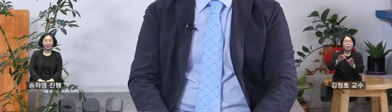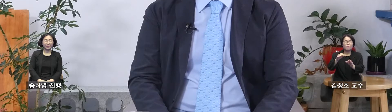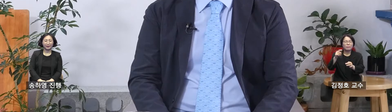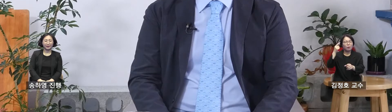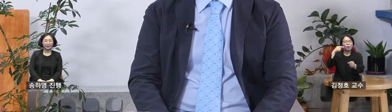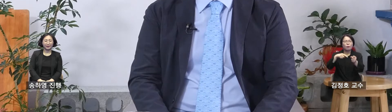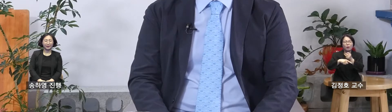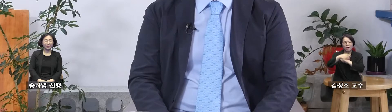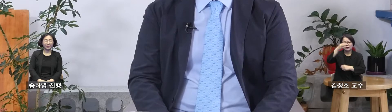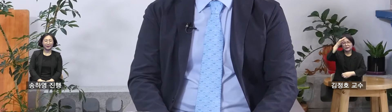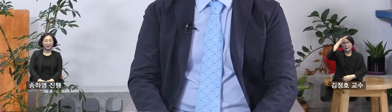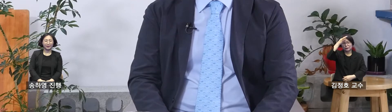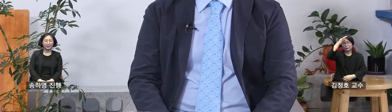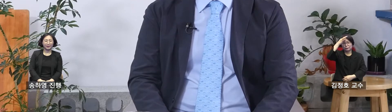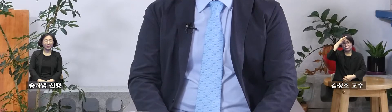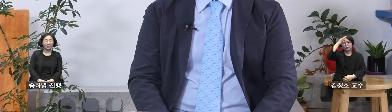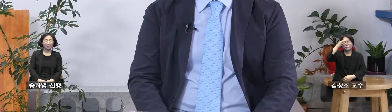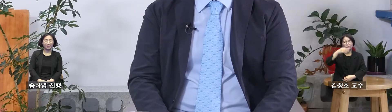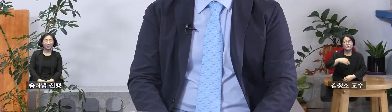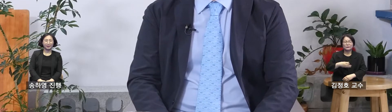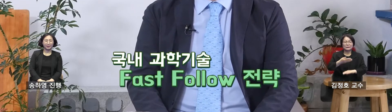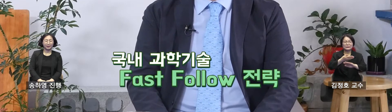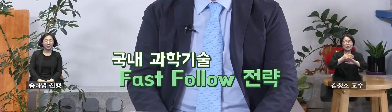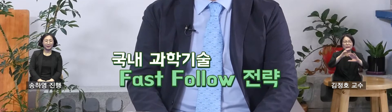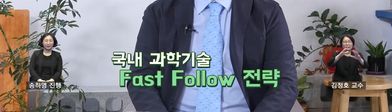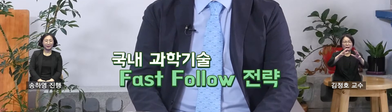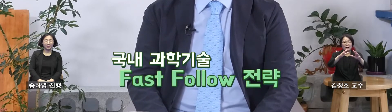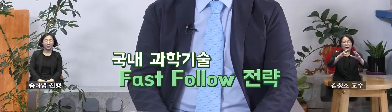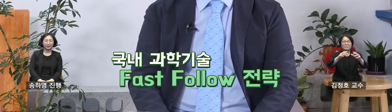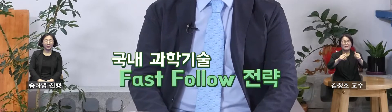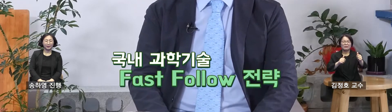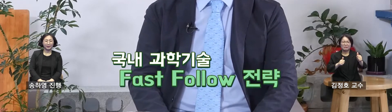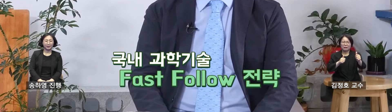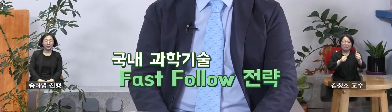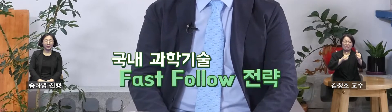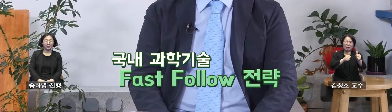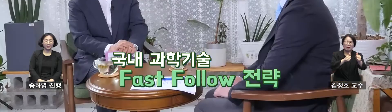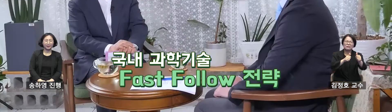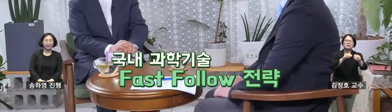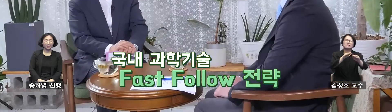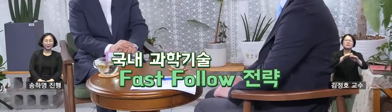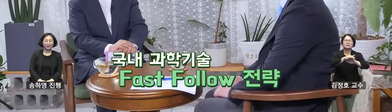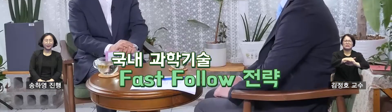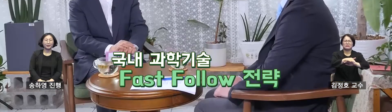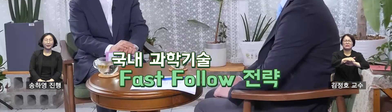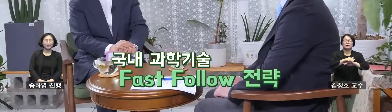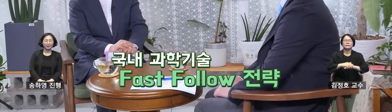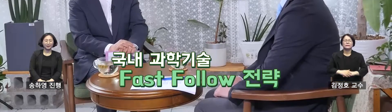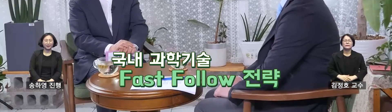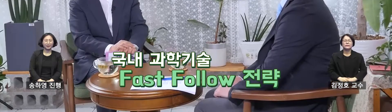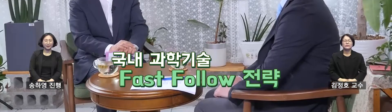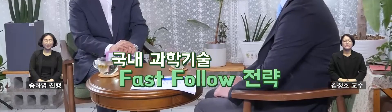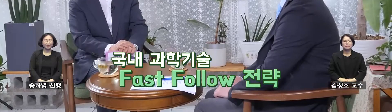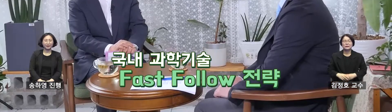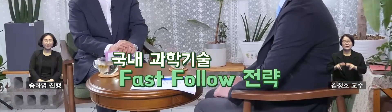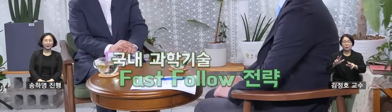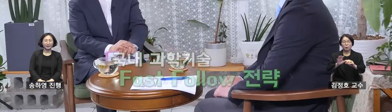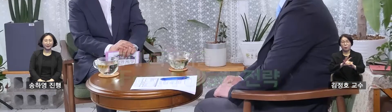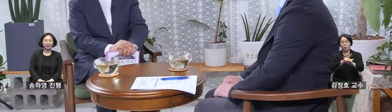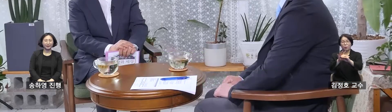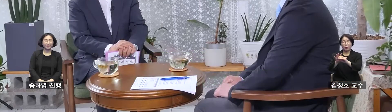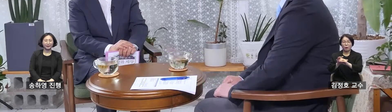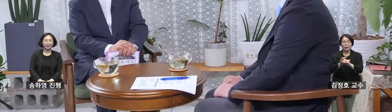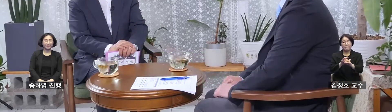과학 기술이 외국을 따라가는 패스트 팔로우 전략을 했었습니다. 근데 이제 코로나